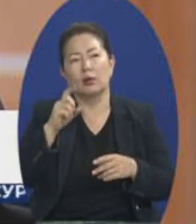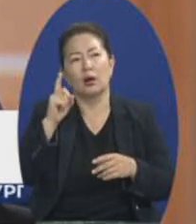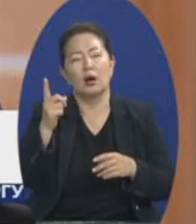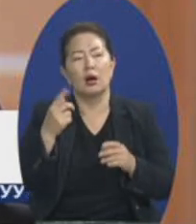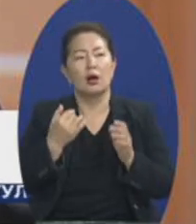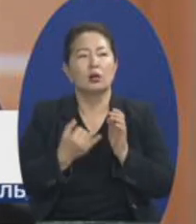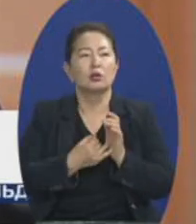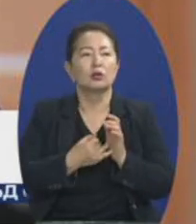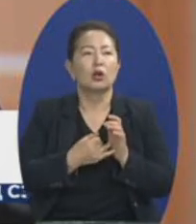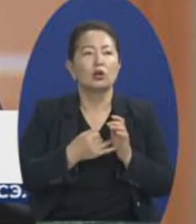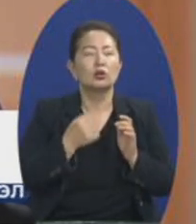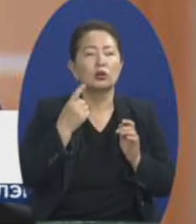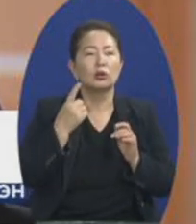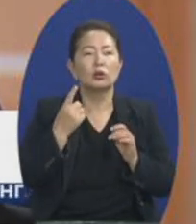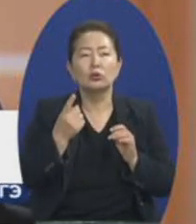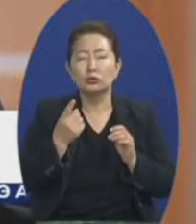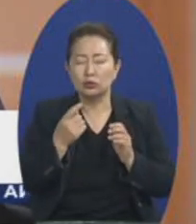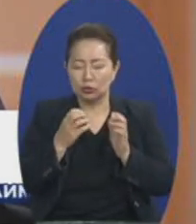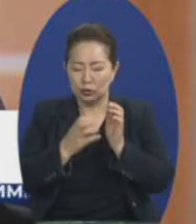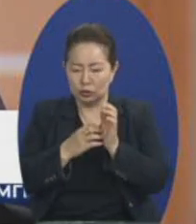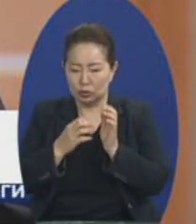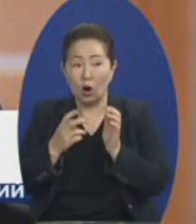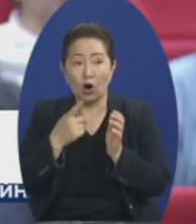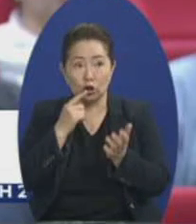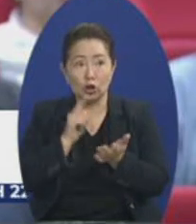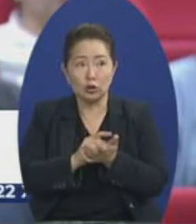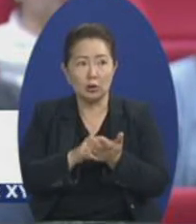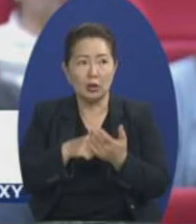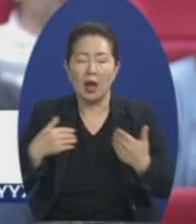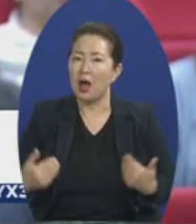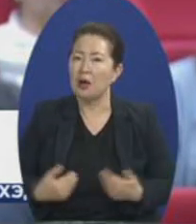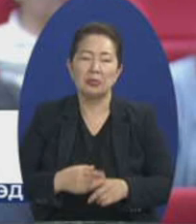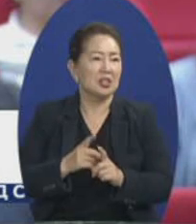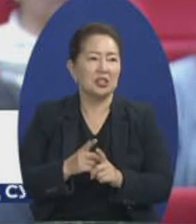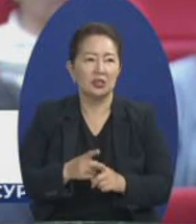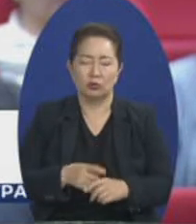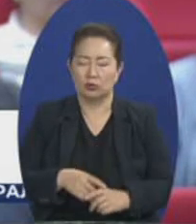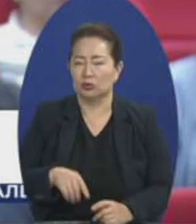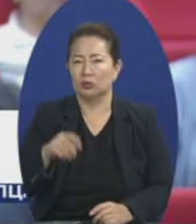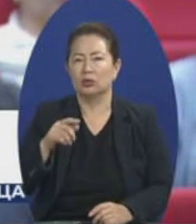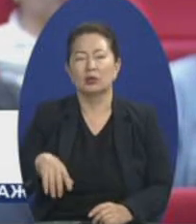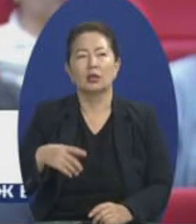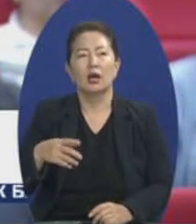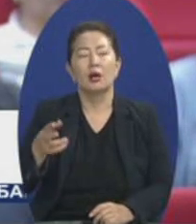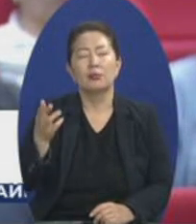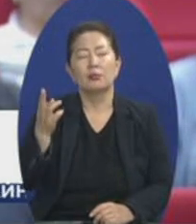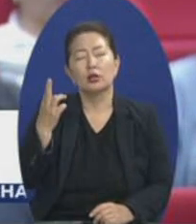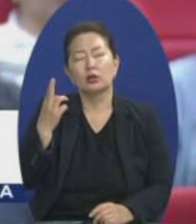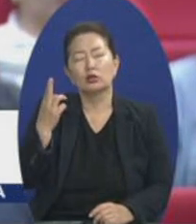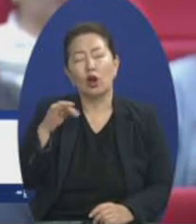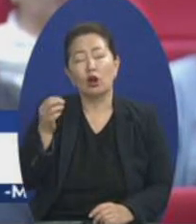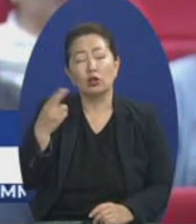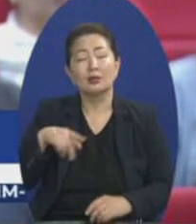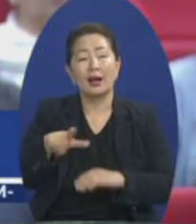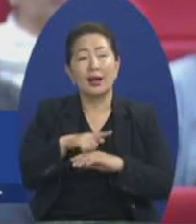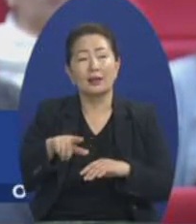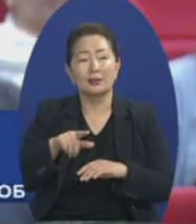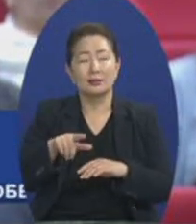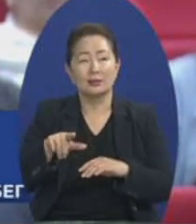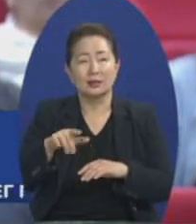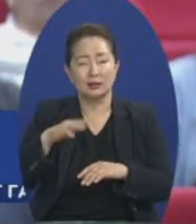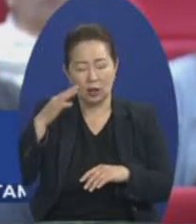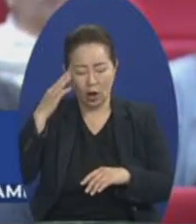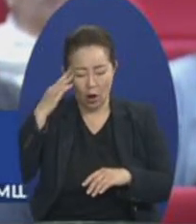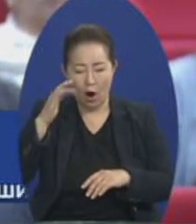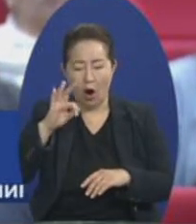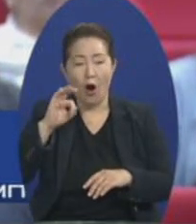2017-197 энэ юусэн амжилт хэрэгжил. Дамаг төвөгт халахын гол би офицер байсан. Гэтэл өнөөдөр